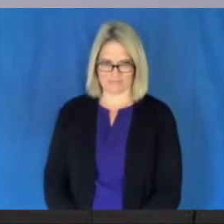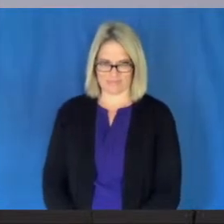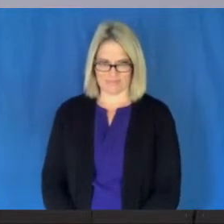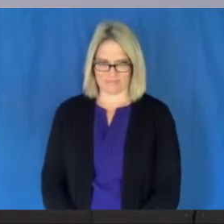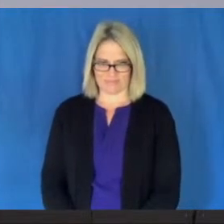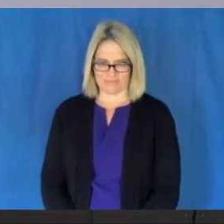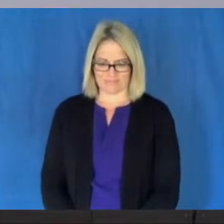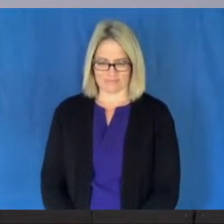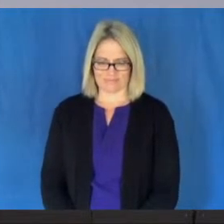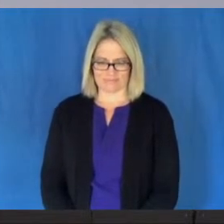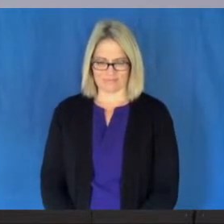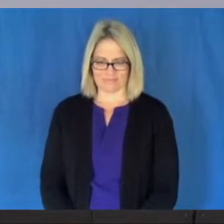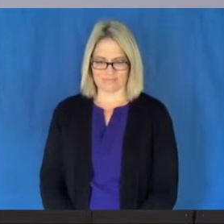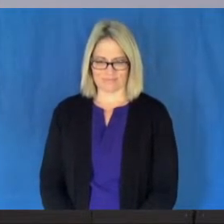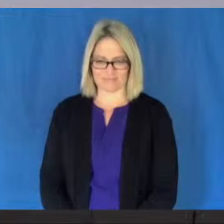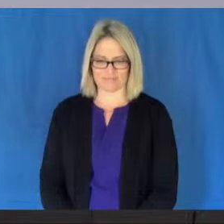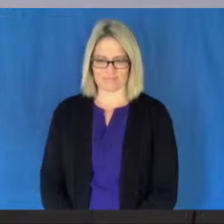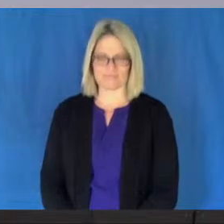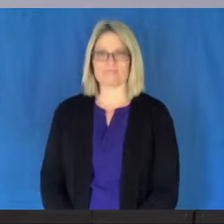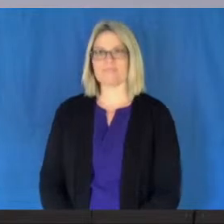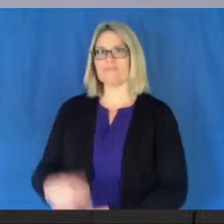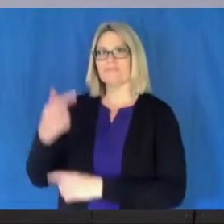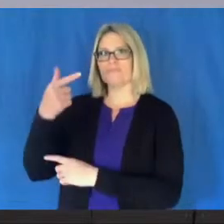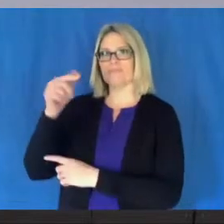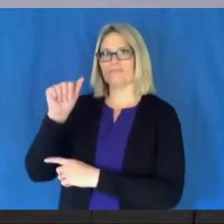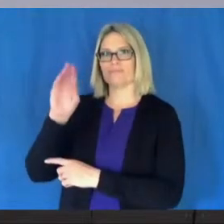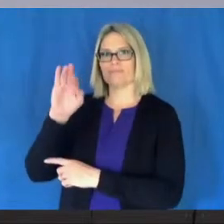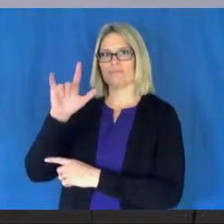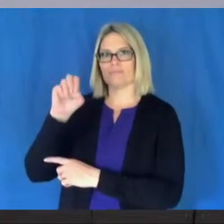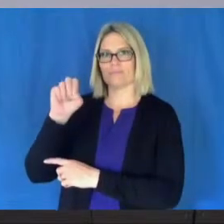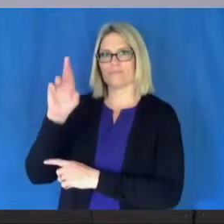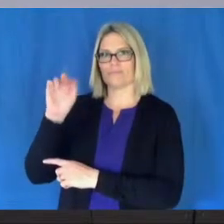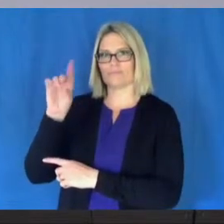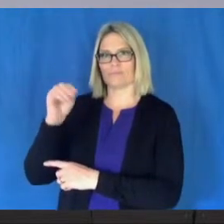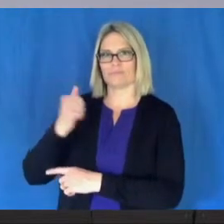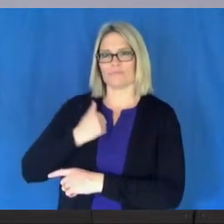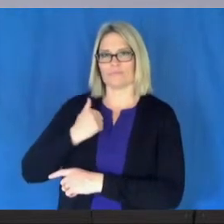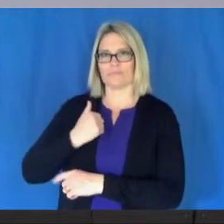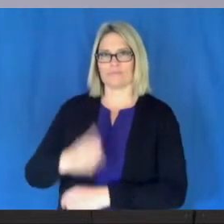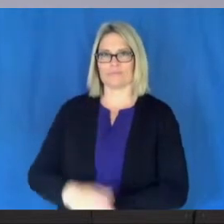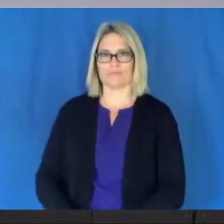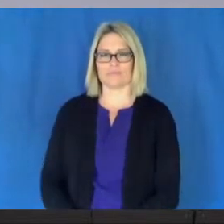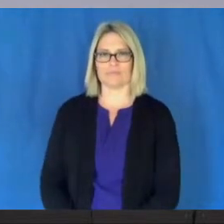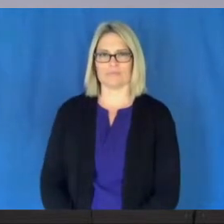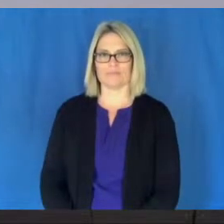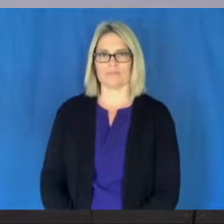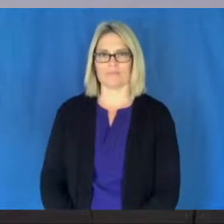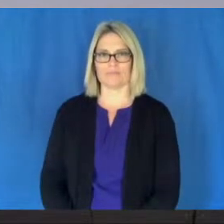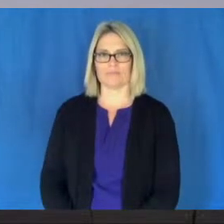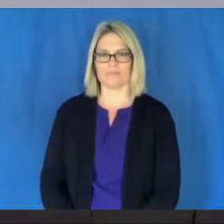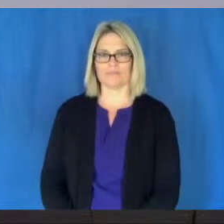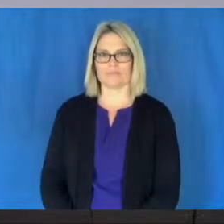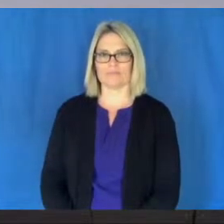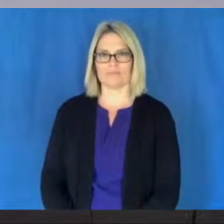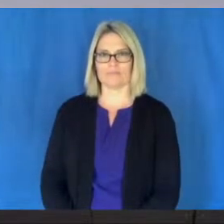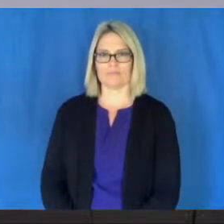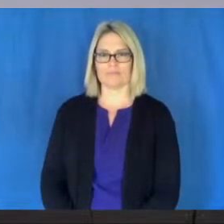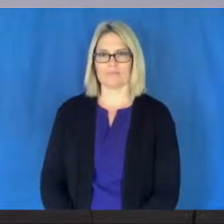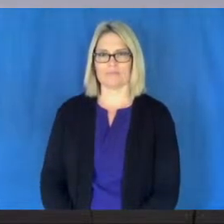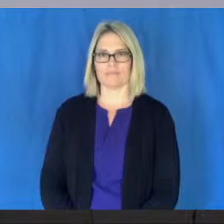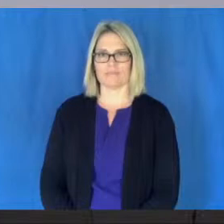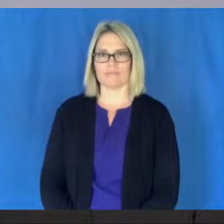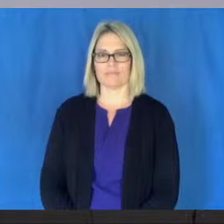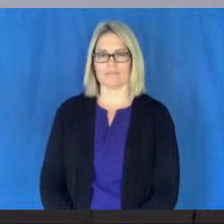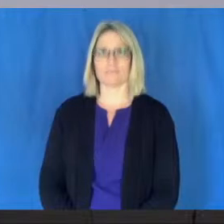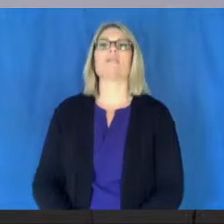Gabrielle Drummond, Radio-Canada. Good afternoon to you both. Ma question, c'est en